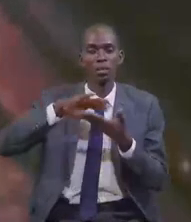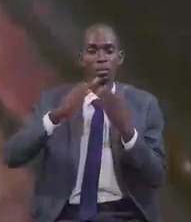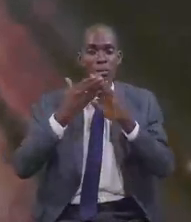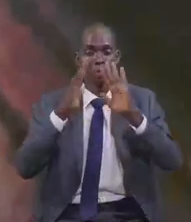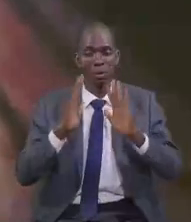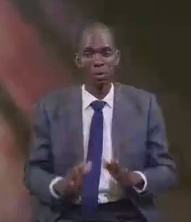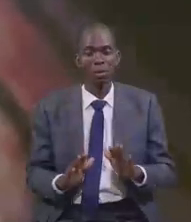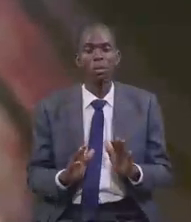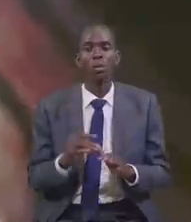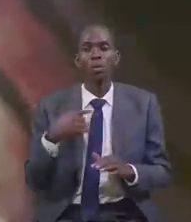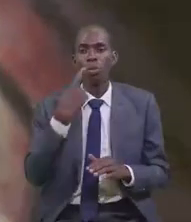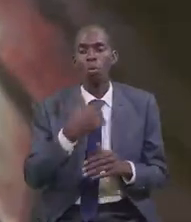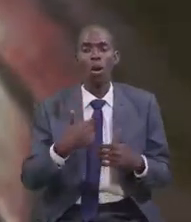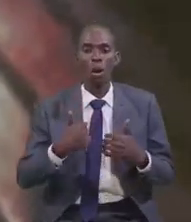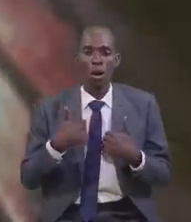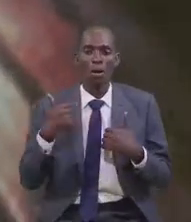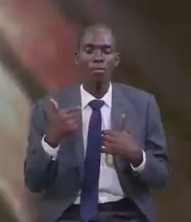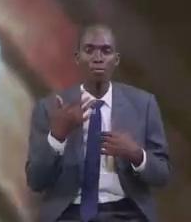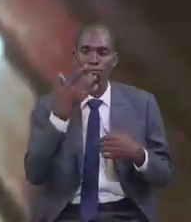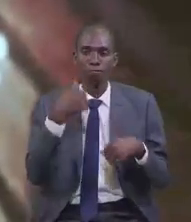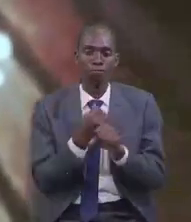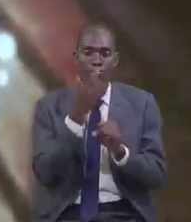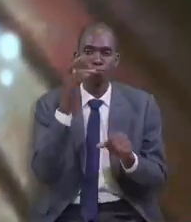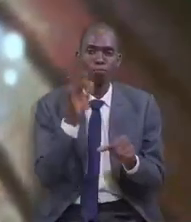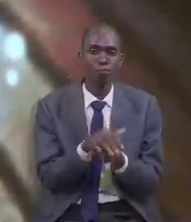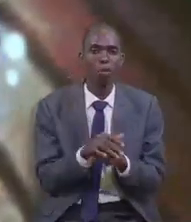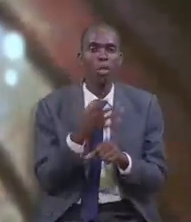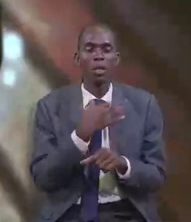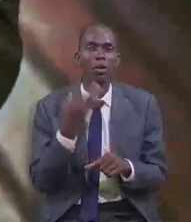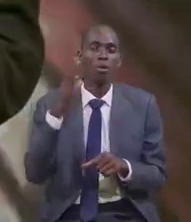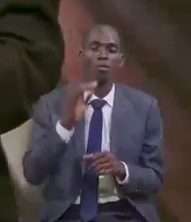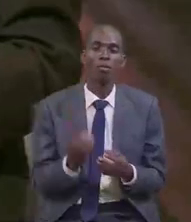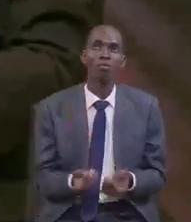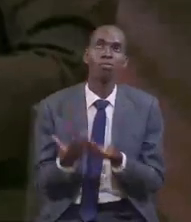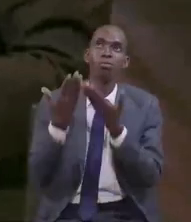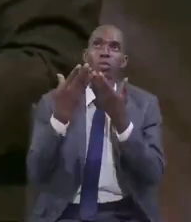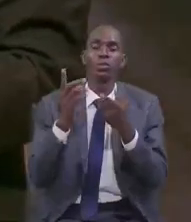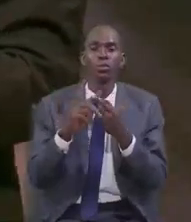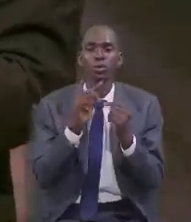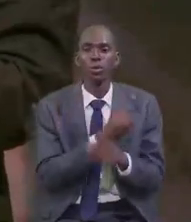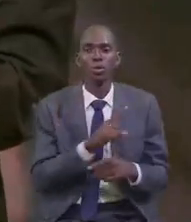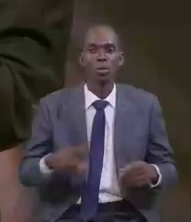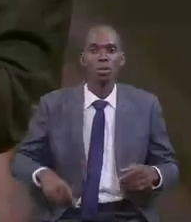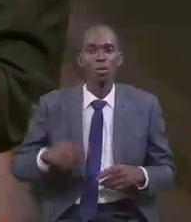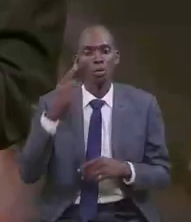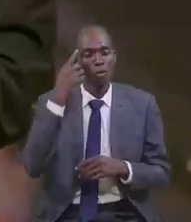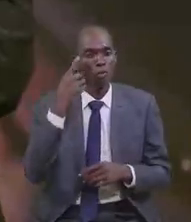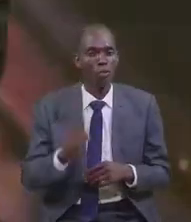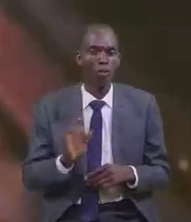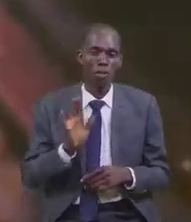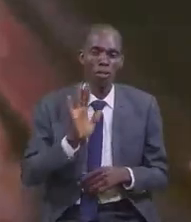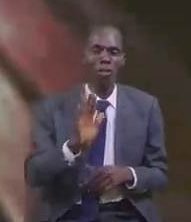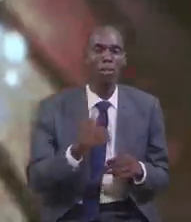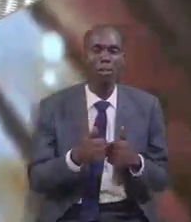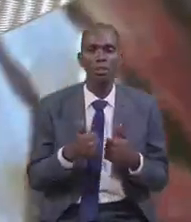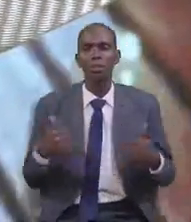de naziréat. Telle est son offrande à l'Éternel pour son naziréat. Outre